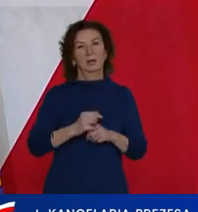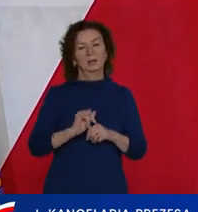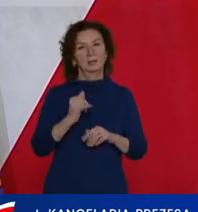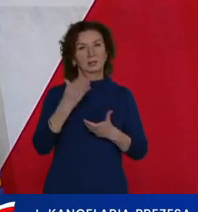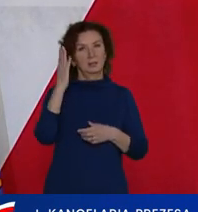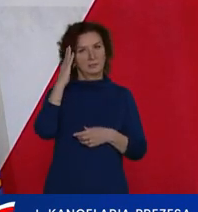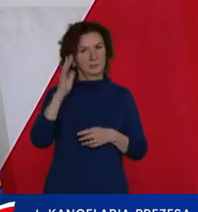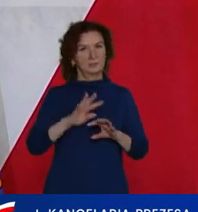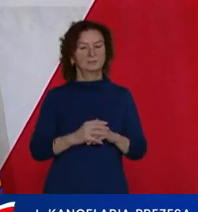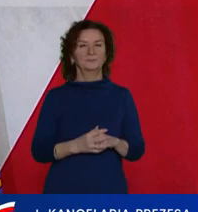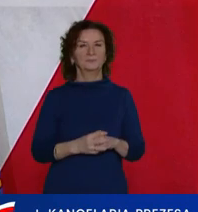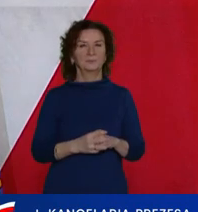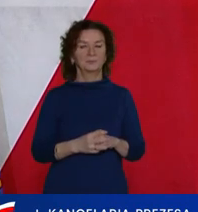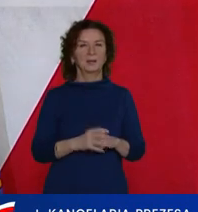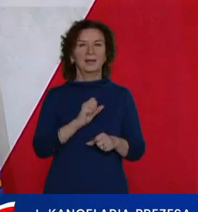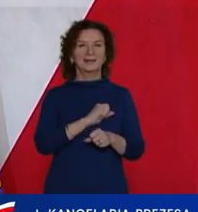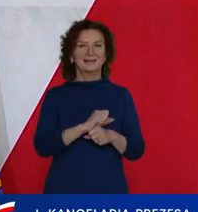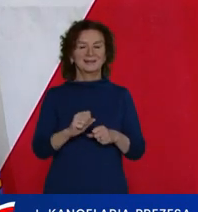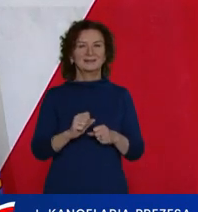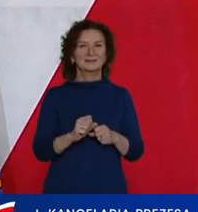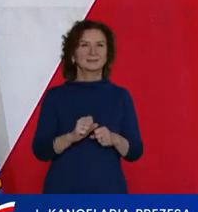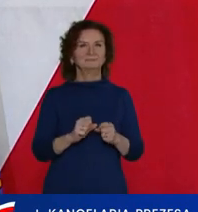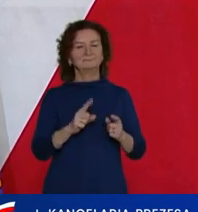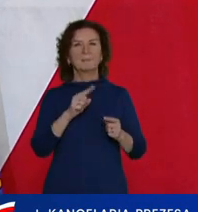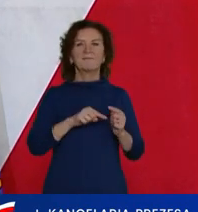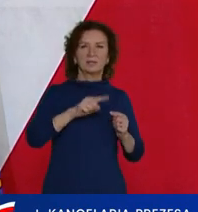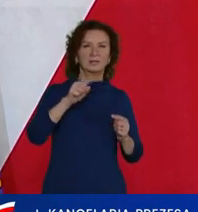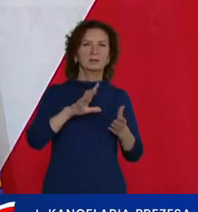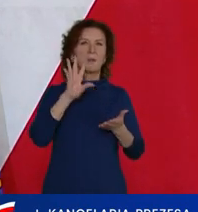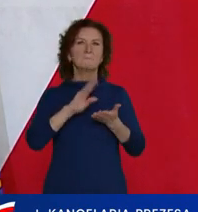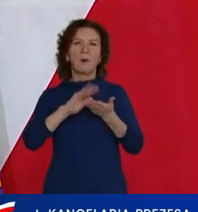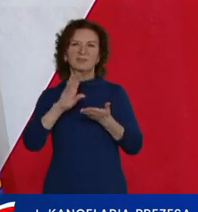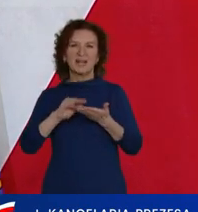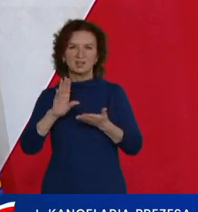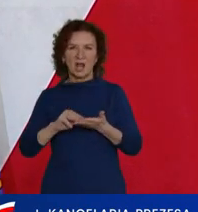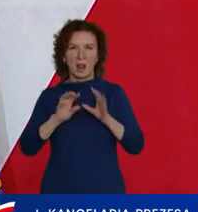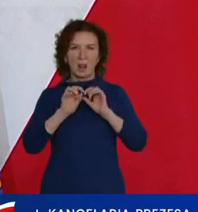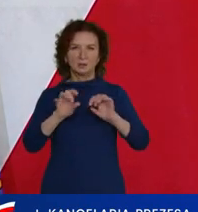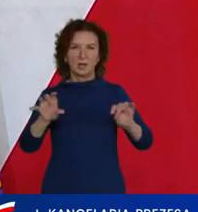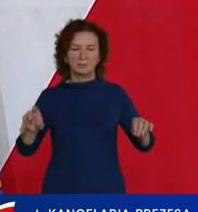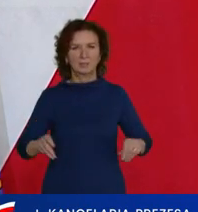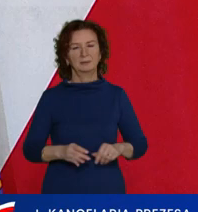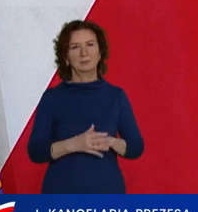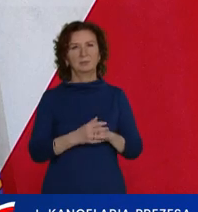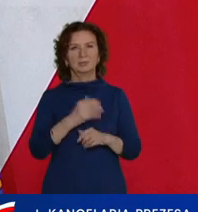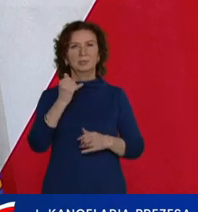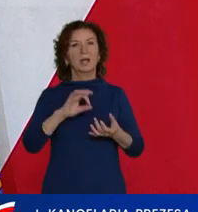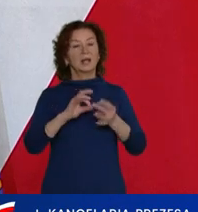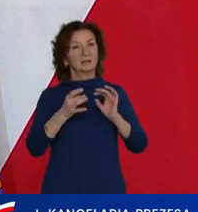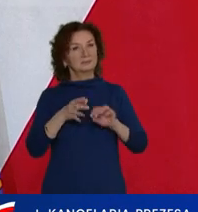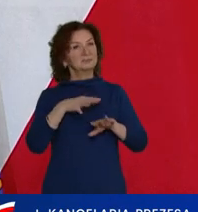już doskonale wiecie, jest pewna sekwencja epidemiczna, która działa według takiego schematu, że jak mamy